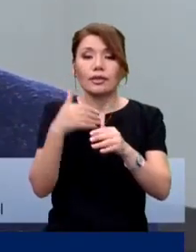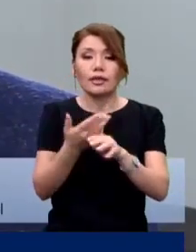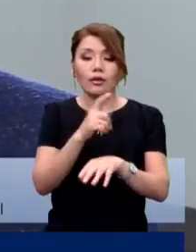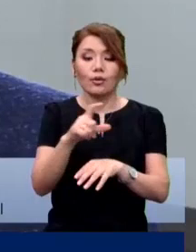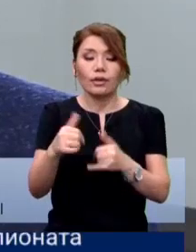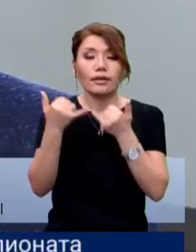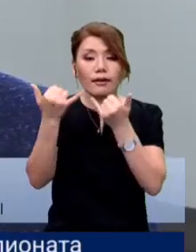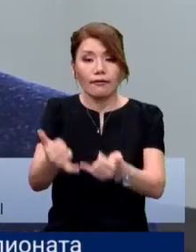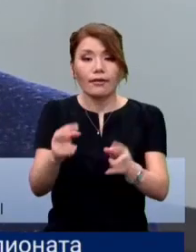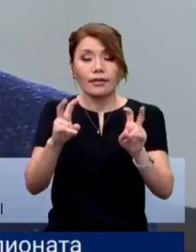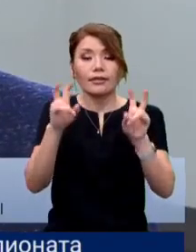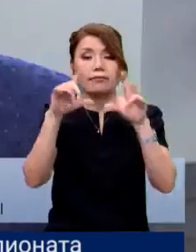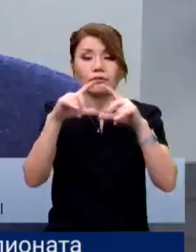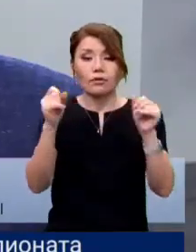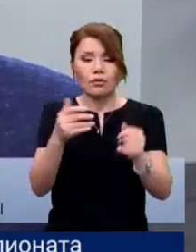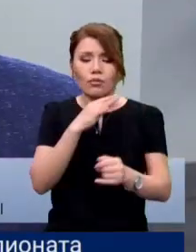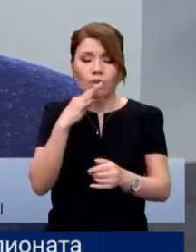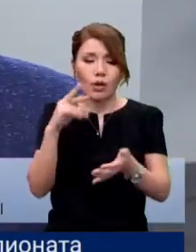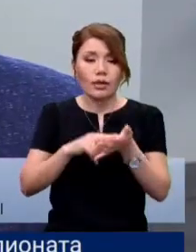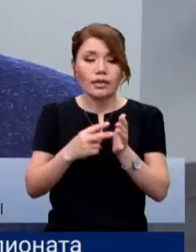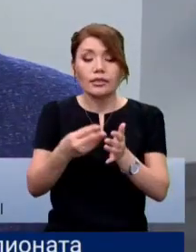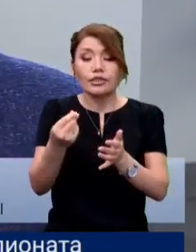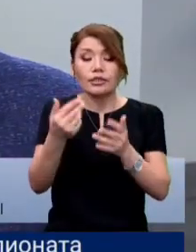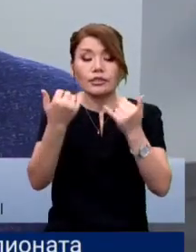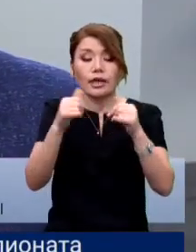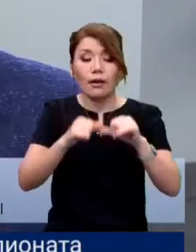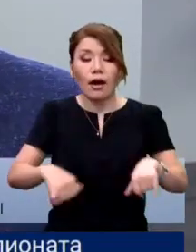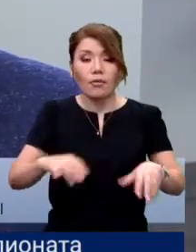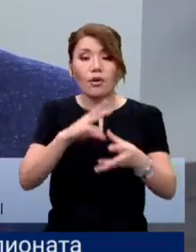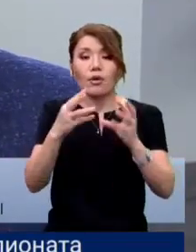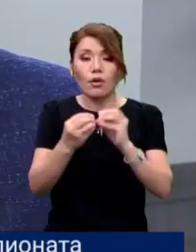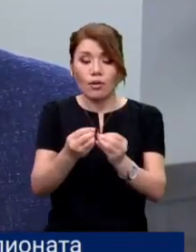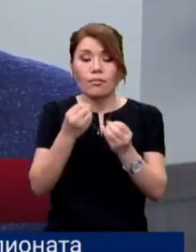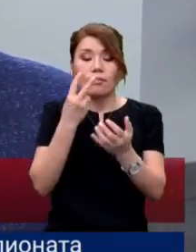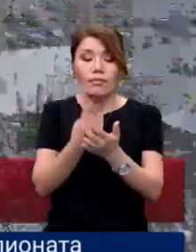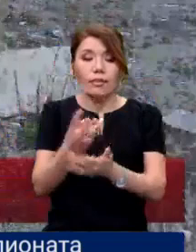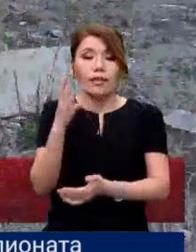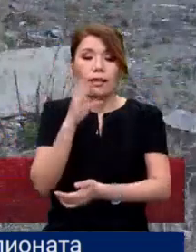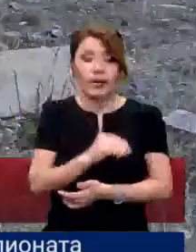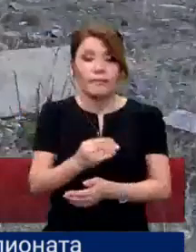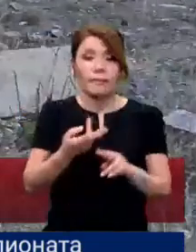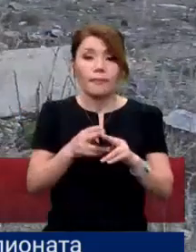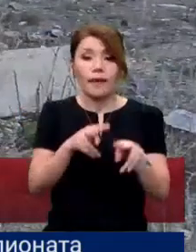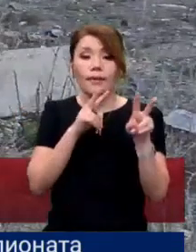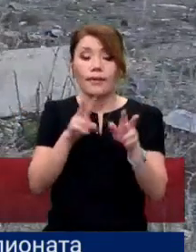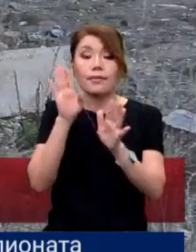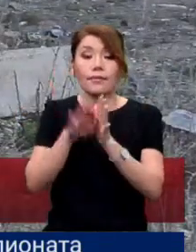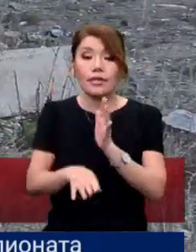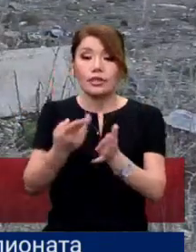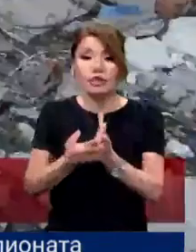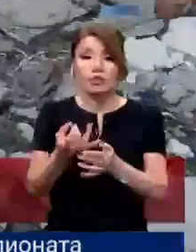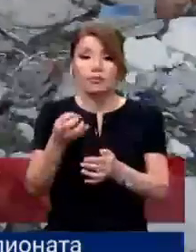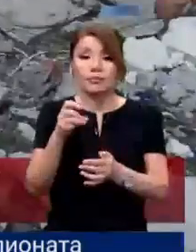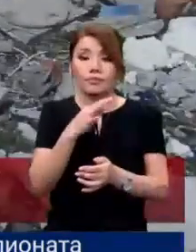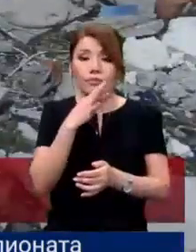мамандандырылған мектеп деп аталады. Жобаға қанша қаржы қажет екені сараптама қорытындысынан кейін белгілі болады. Қараусыз құрылыс маңындағы тұрғындар